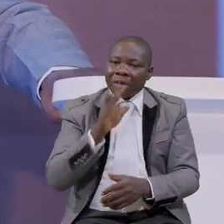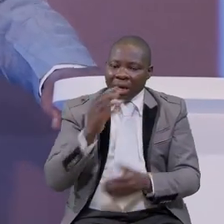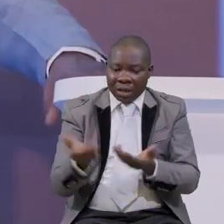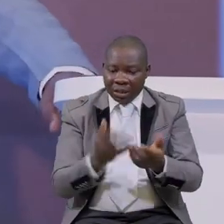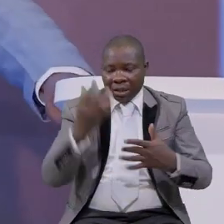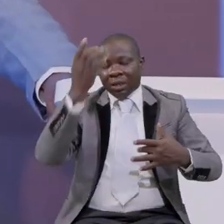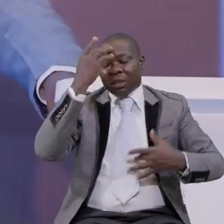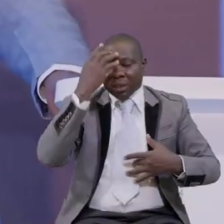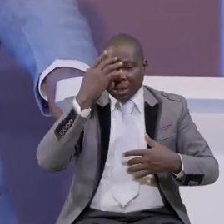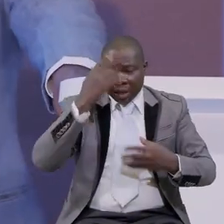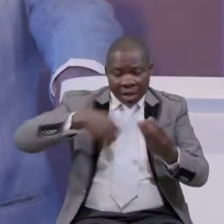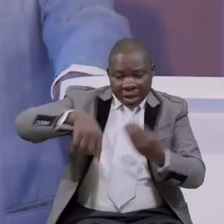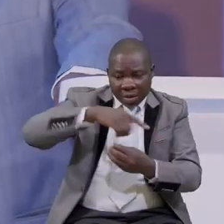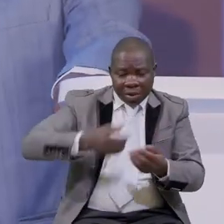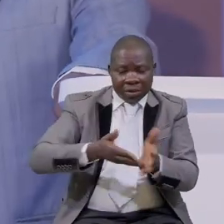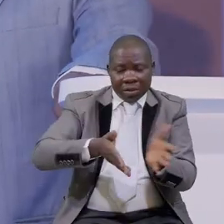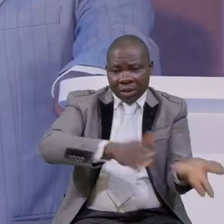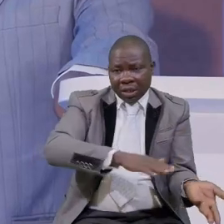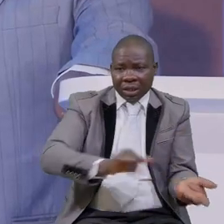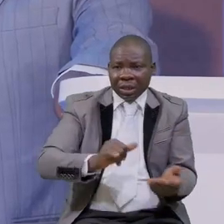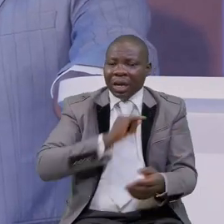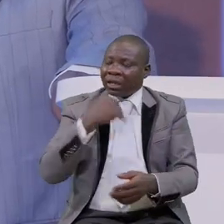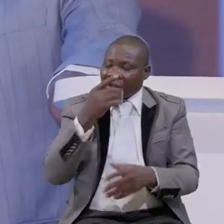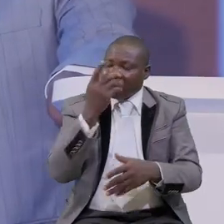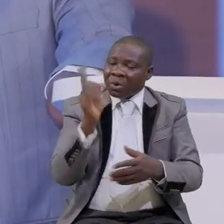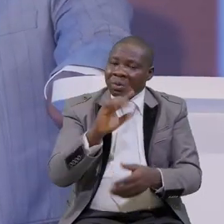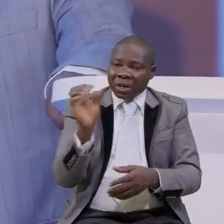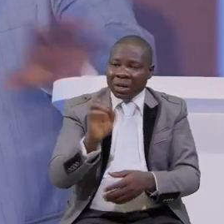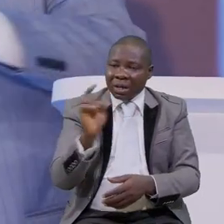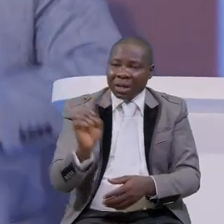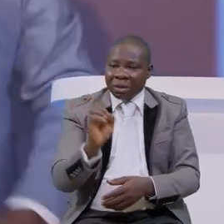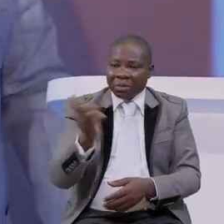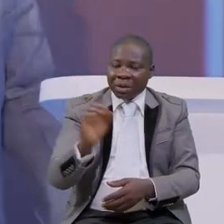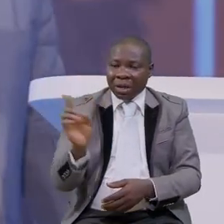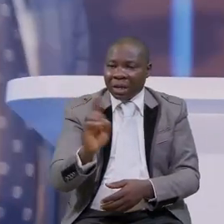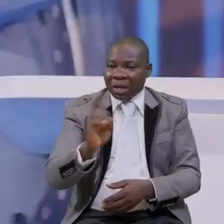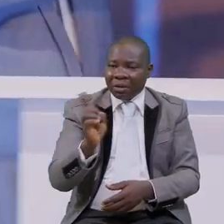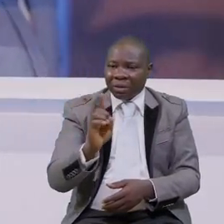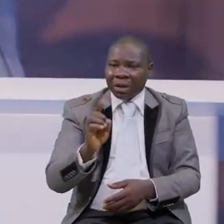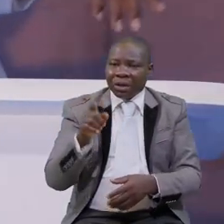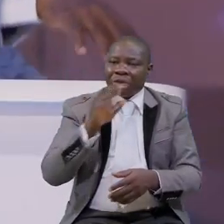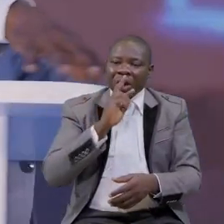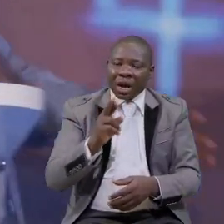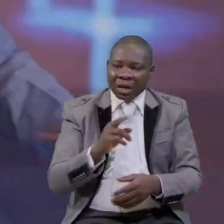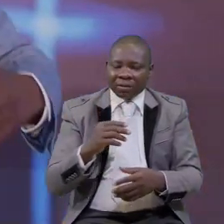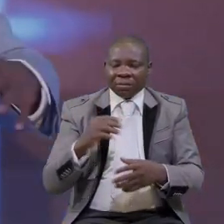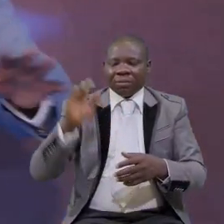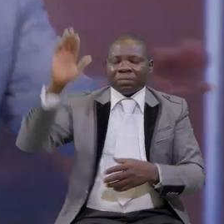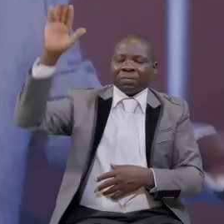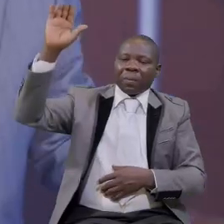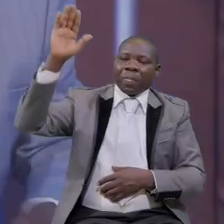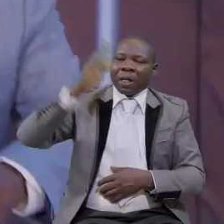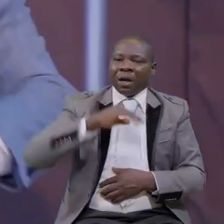Tu es sur le point de mourir. J'ai dit, n'importe où tu es, lève la main. J'ai vu des gens dans